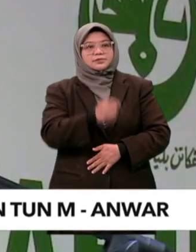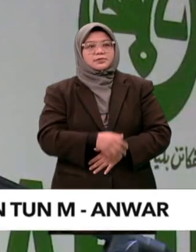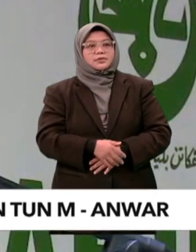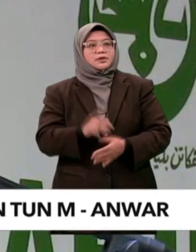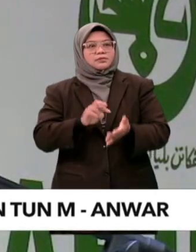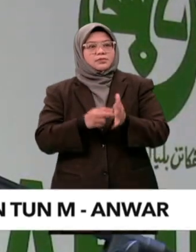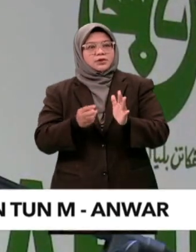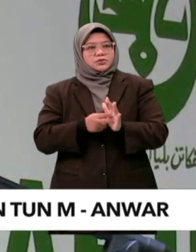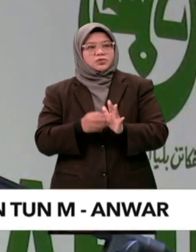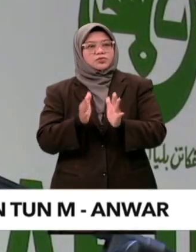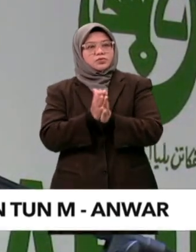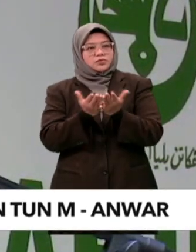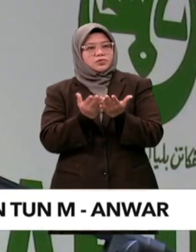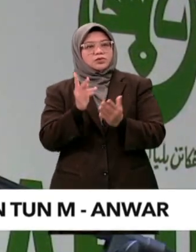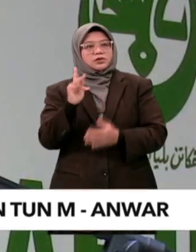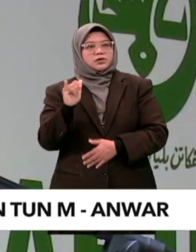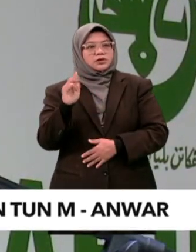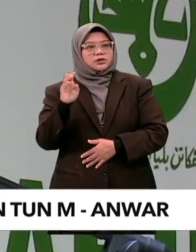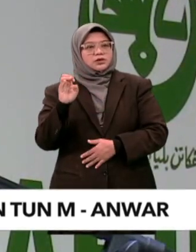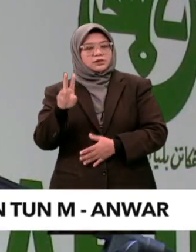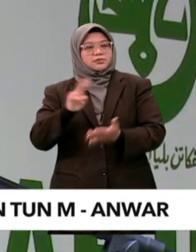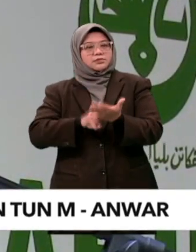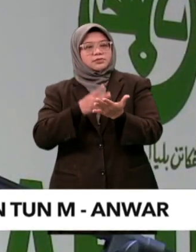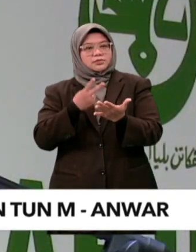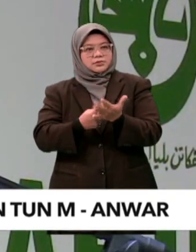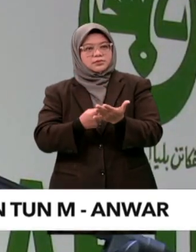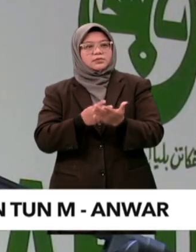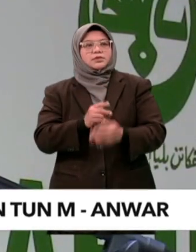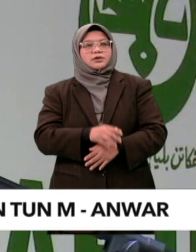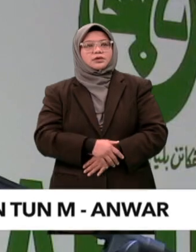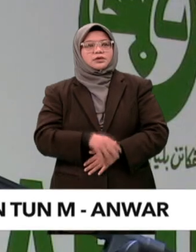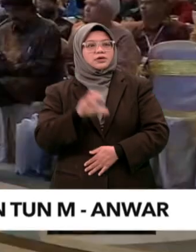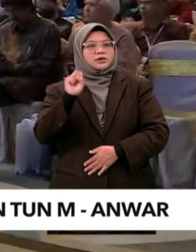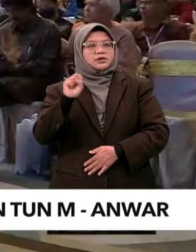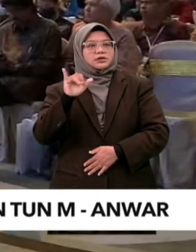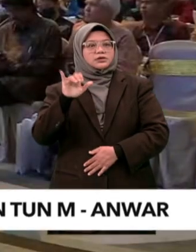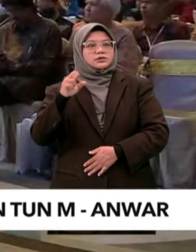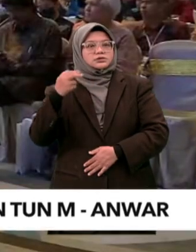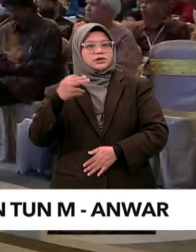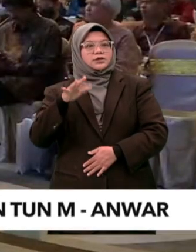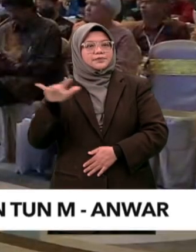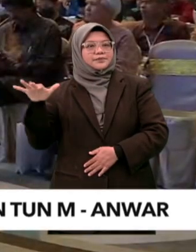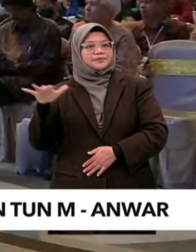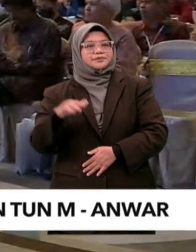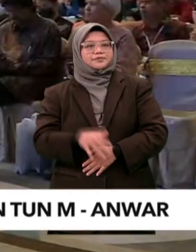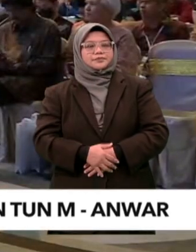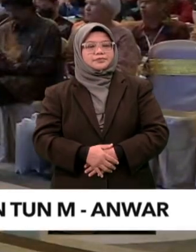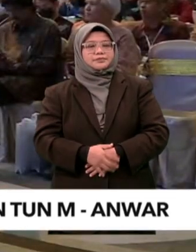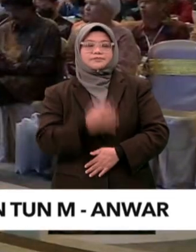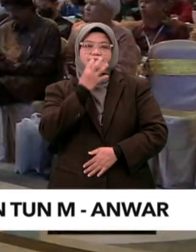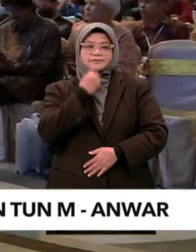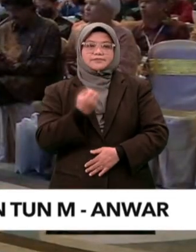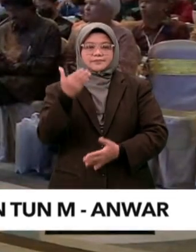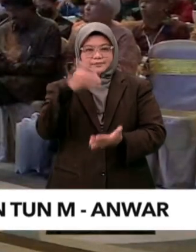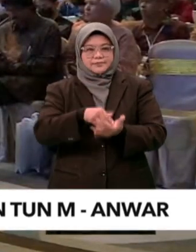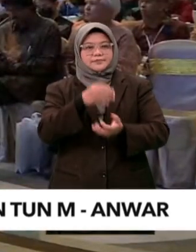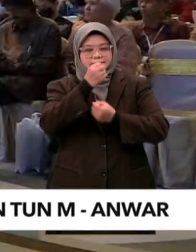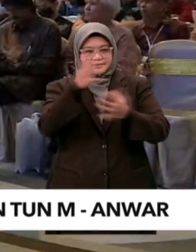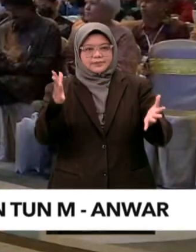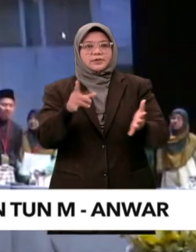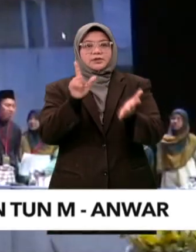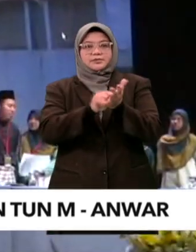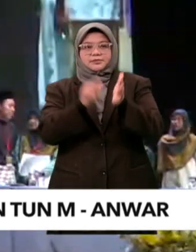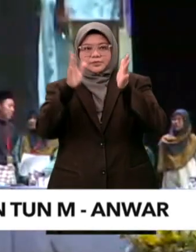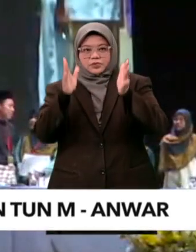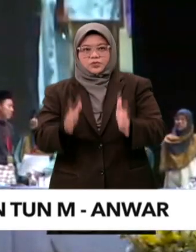kita yang dihasilkan oleh Syekh Yusuf beliau bekerja demikian ketika ditemui media